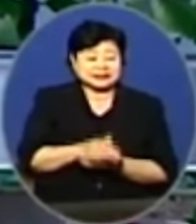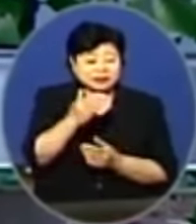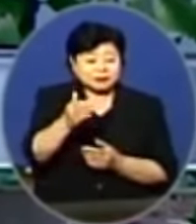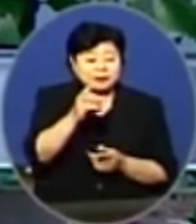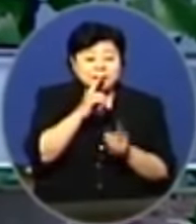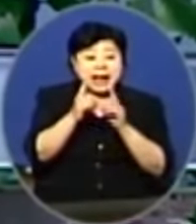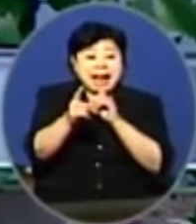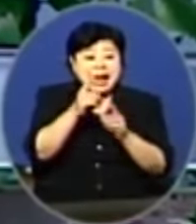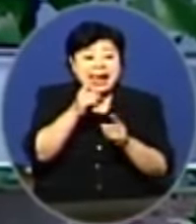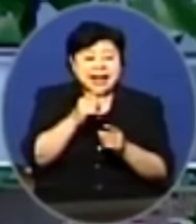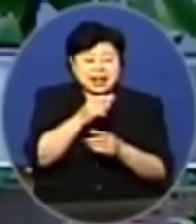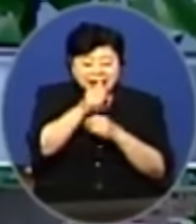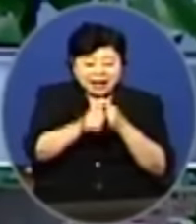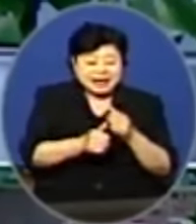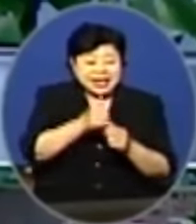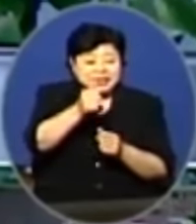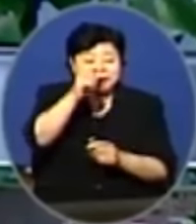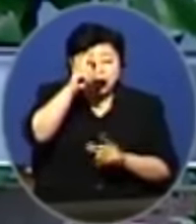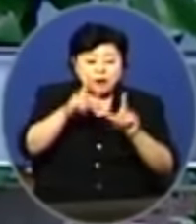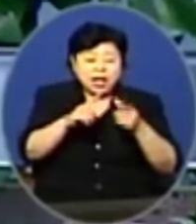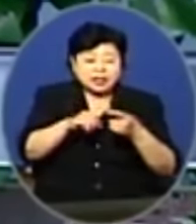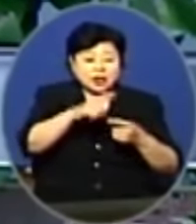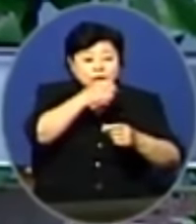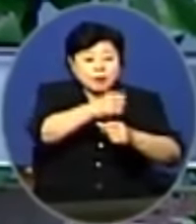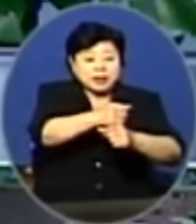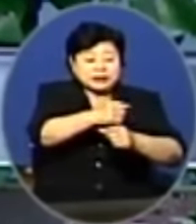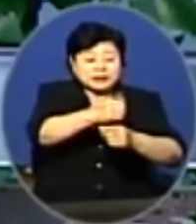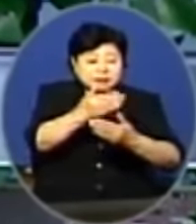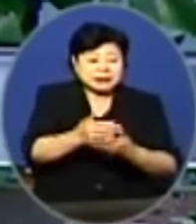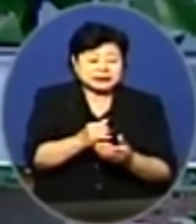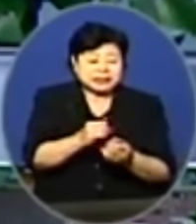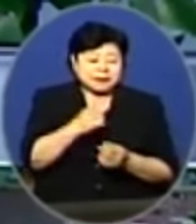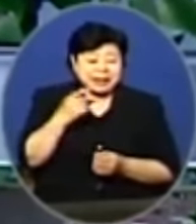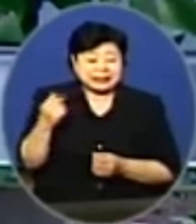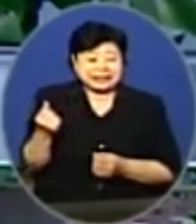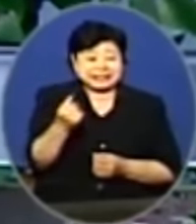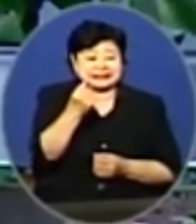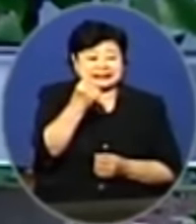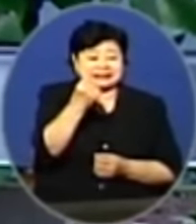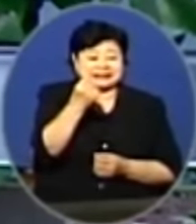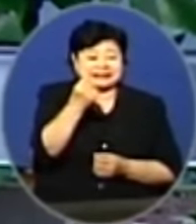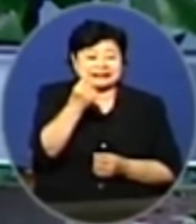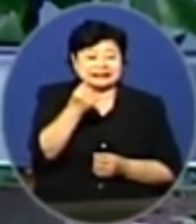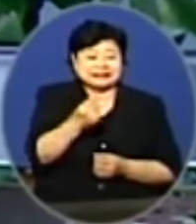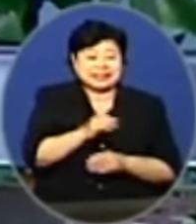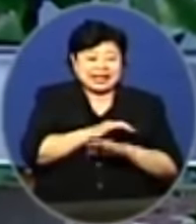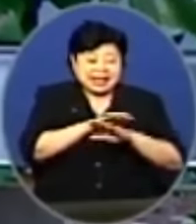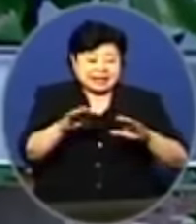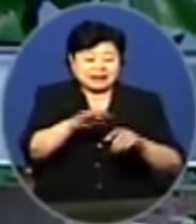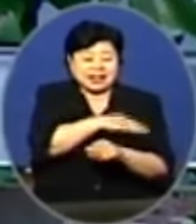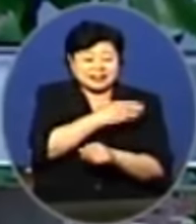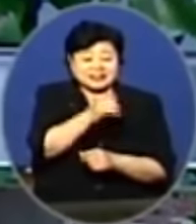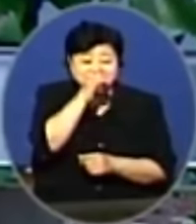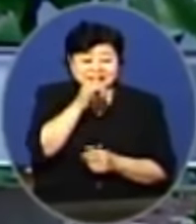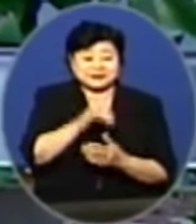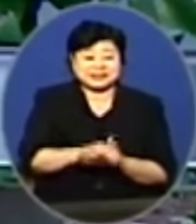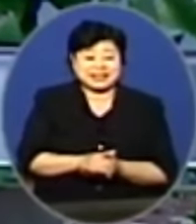여러분의 말은 바로 하나님의 형상대로 지은 인간만이 가지고 있는 해결의 능력인